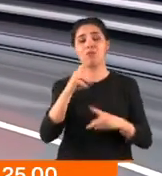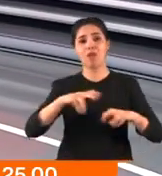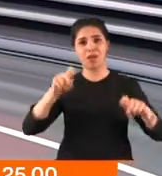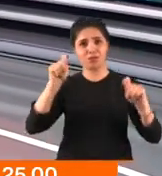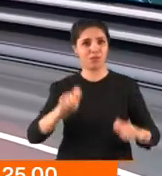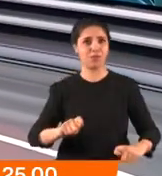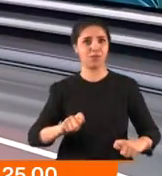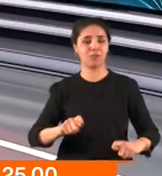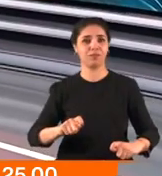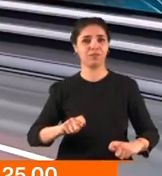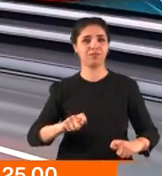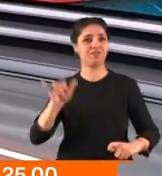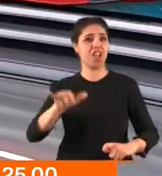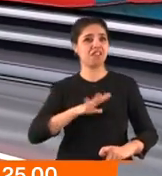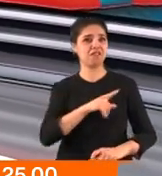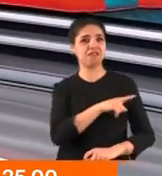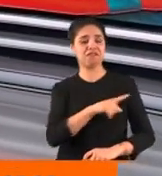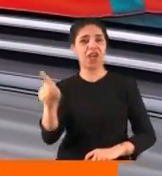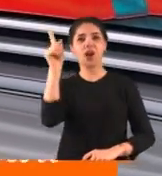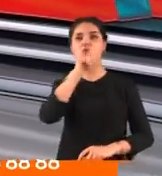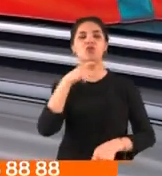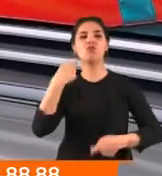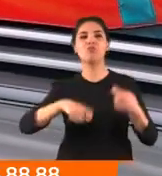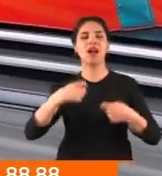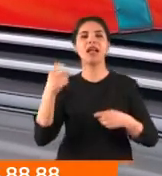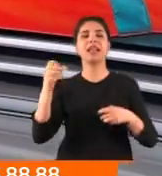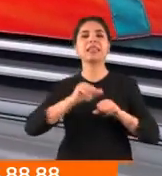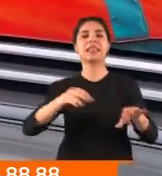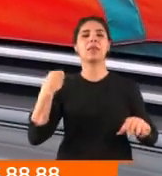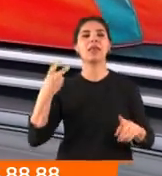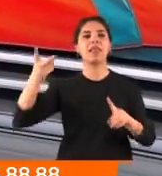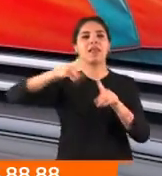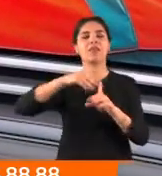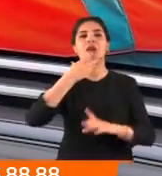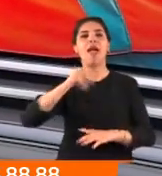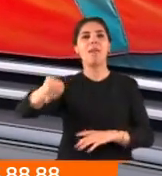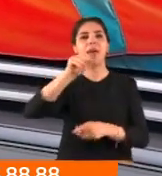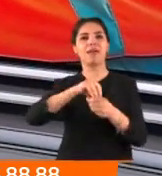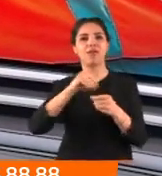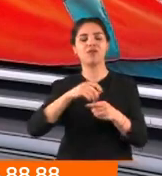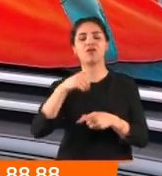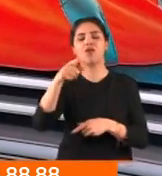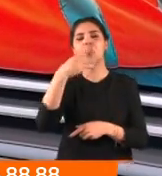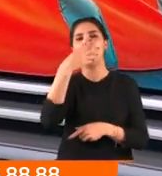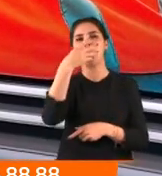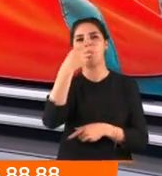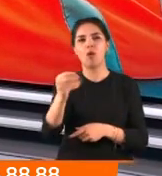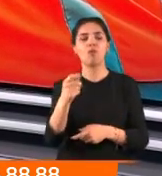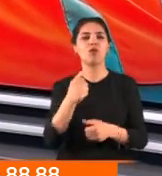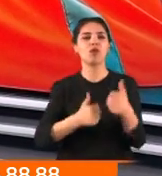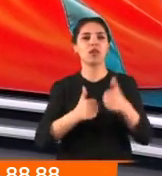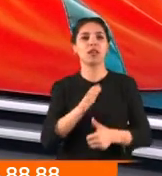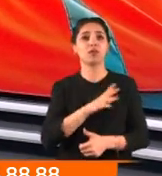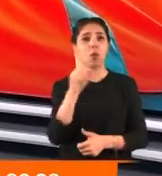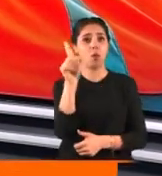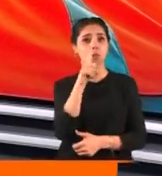başladı, banka promosyonlarını. Haksız sayılmazlar çünkü bankalarda sisteme yeni girecek emekliler için bir promosyon yarışı var. Promosyon miktarları